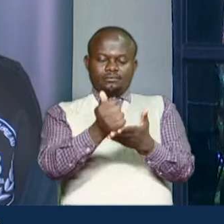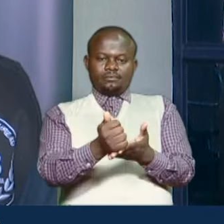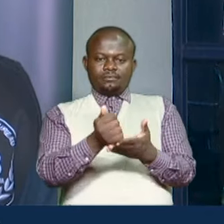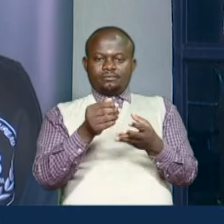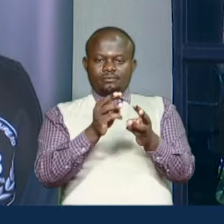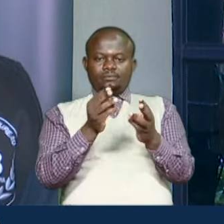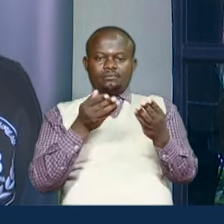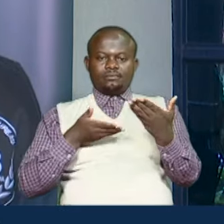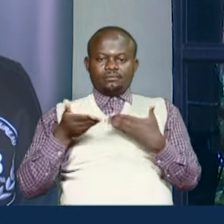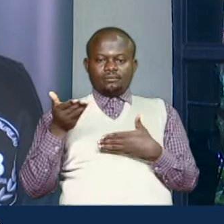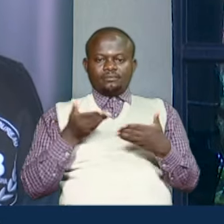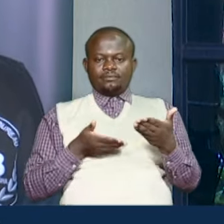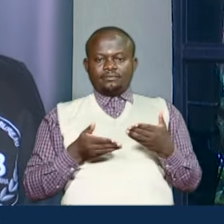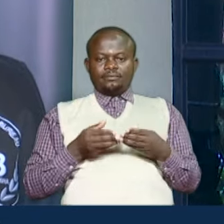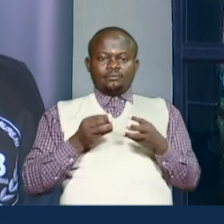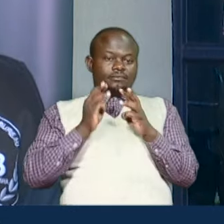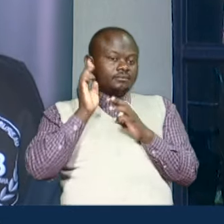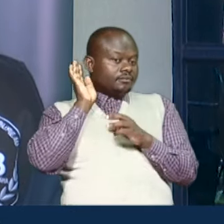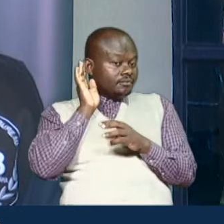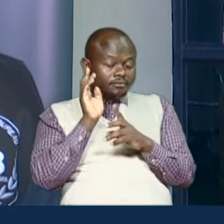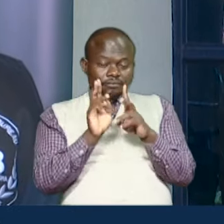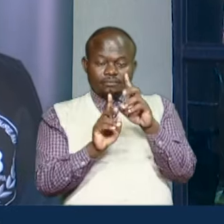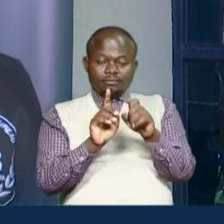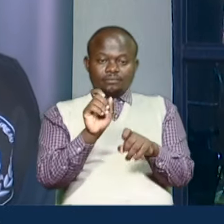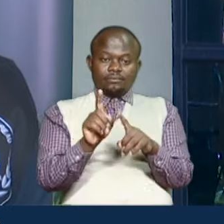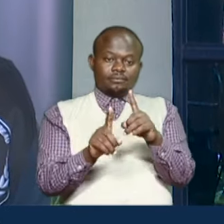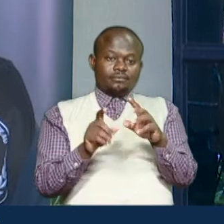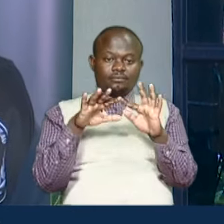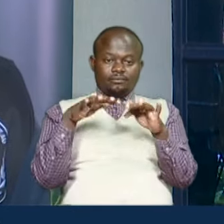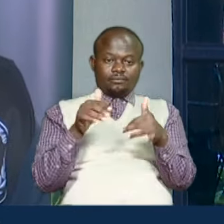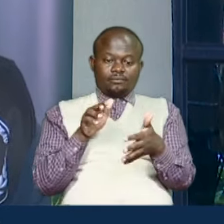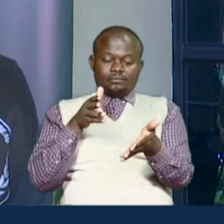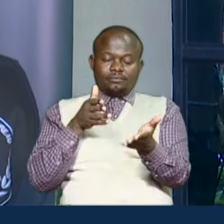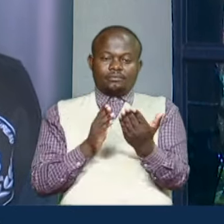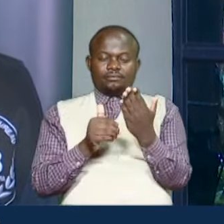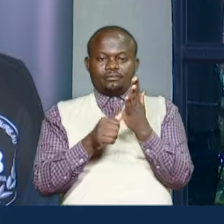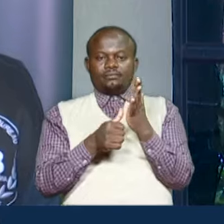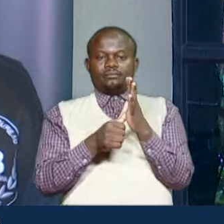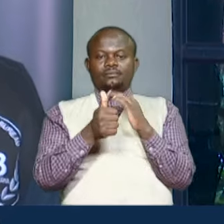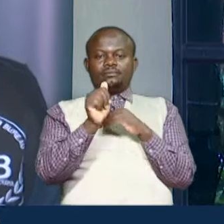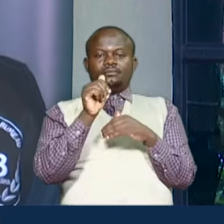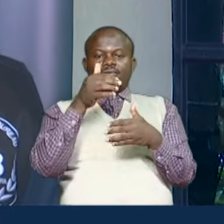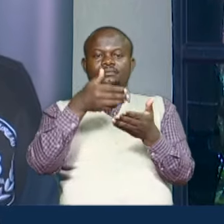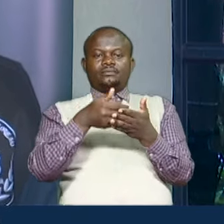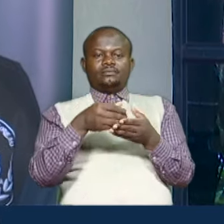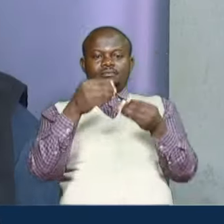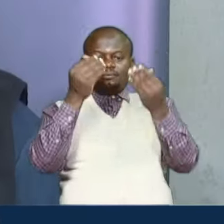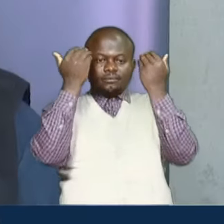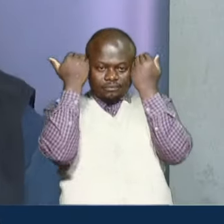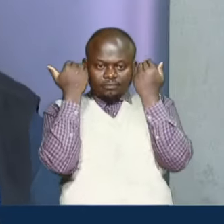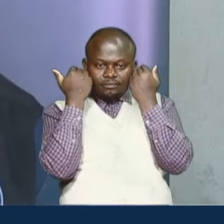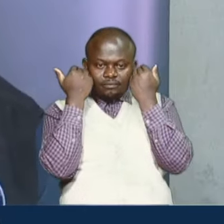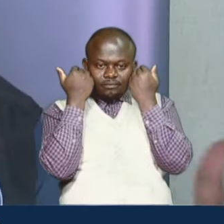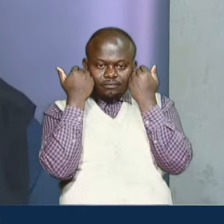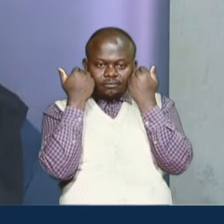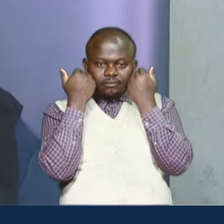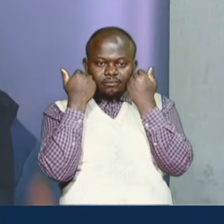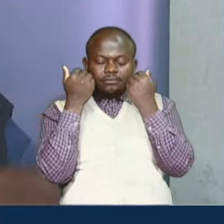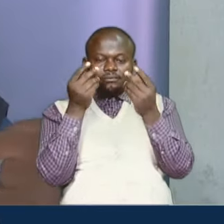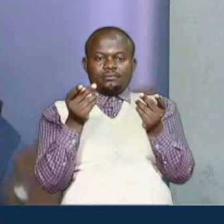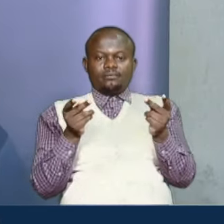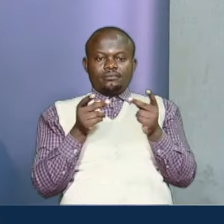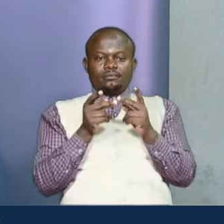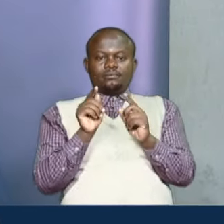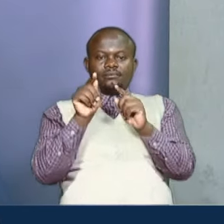tumwakira, uko tumva ibibazo bye, uko dukurikirana ikibazo cye kugeza aho ubutabera. Aho tugiye,